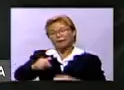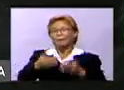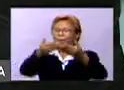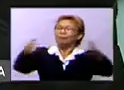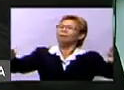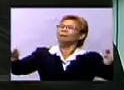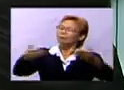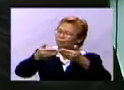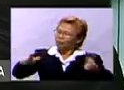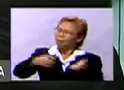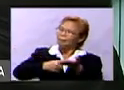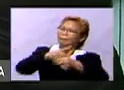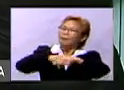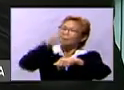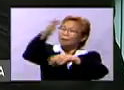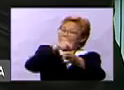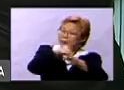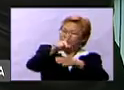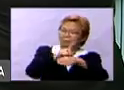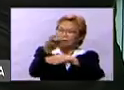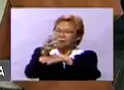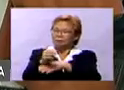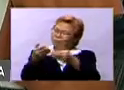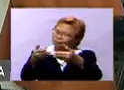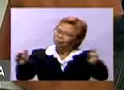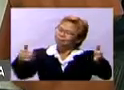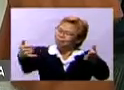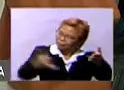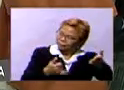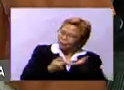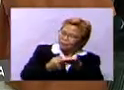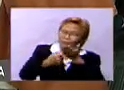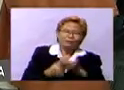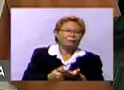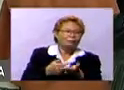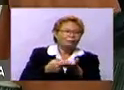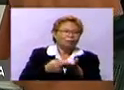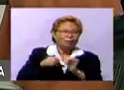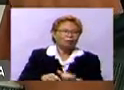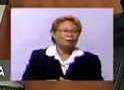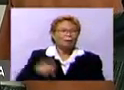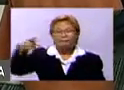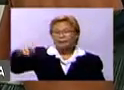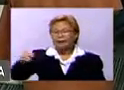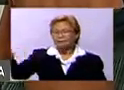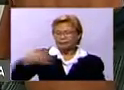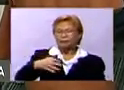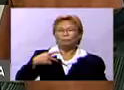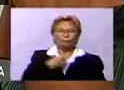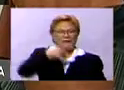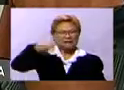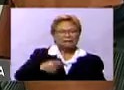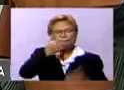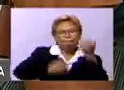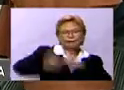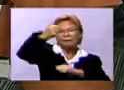pintu bagi membincangkan masa depan kerjaya di RTM. So even Prime Minister pun pernah bagi tahu. So we need